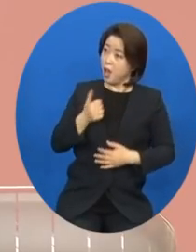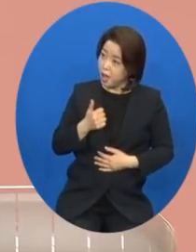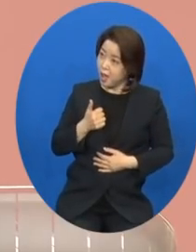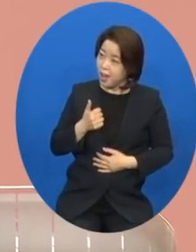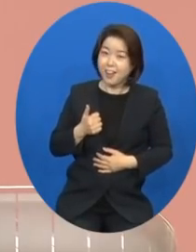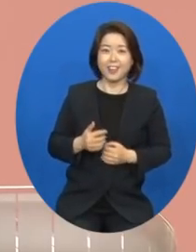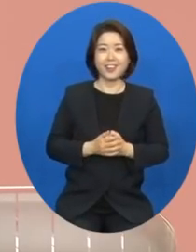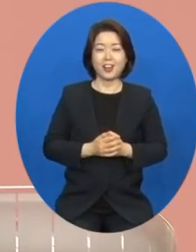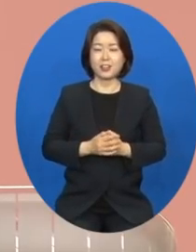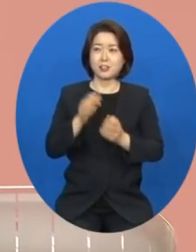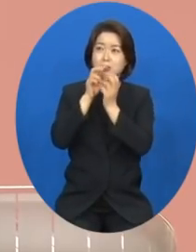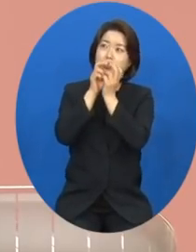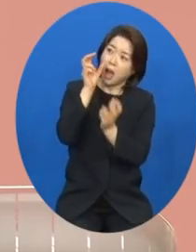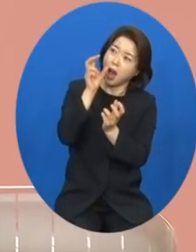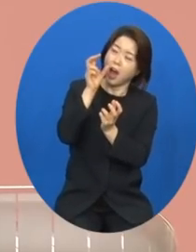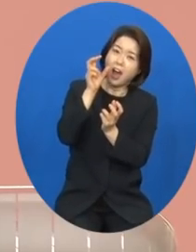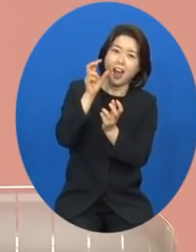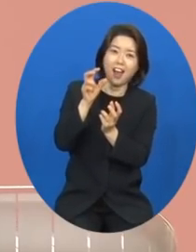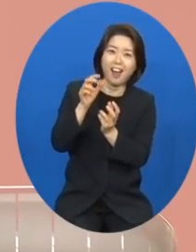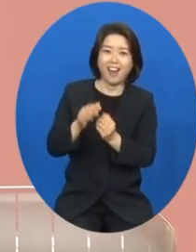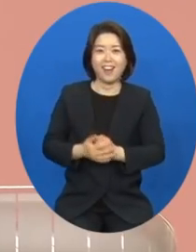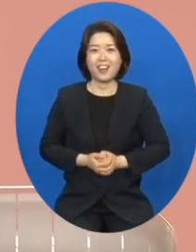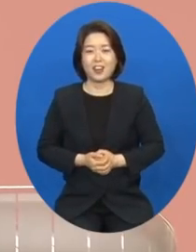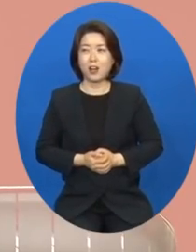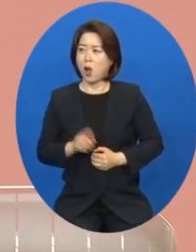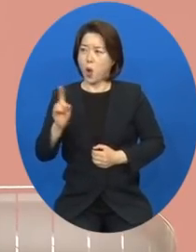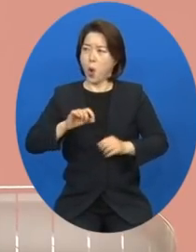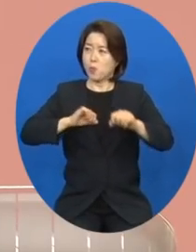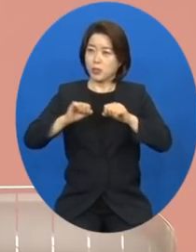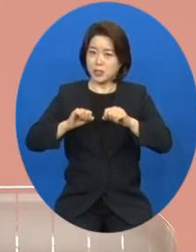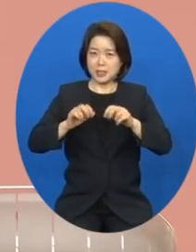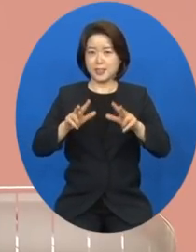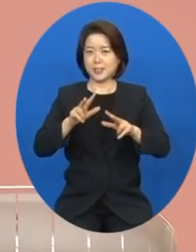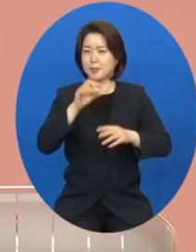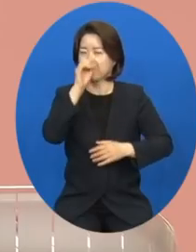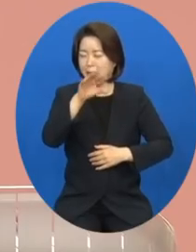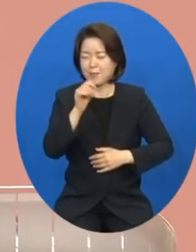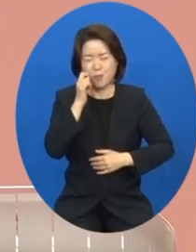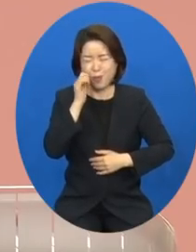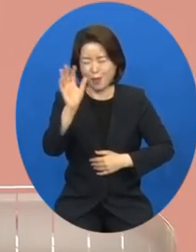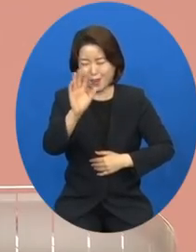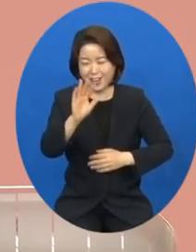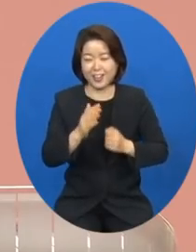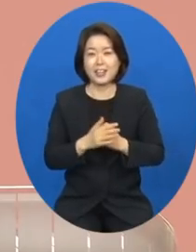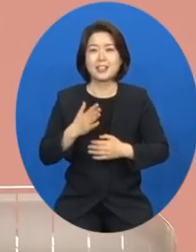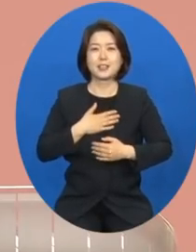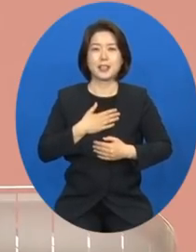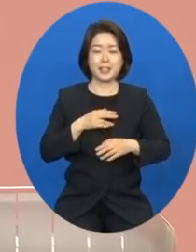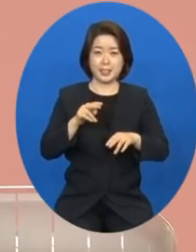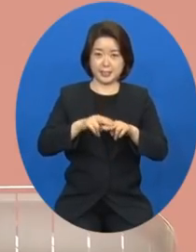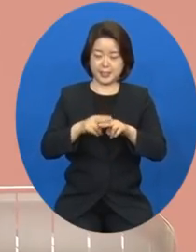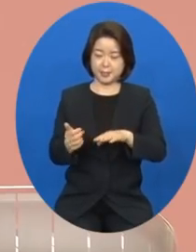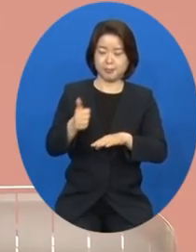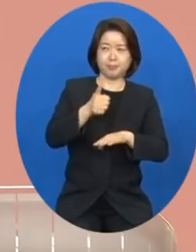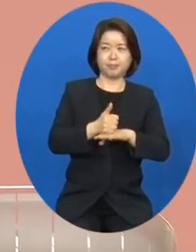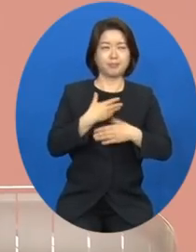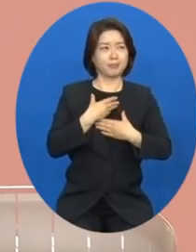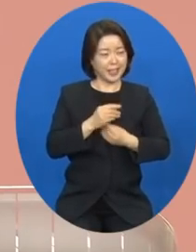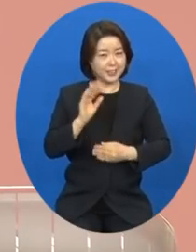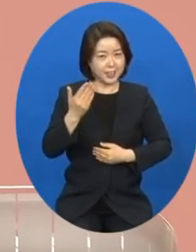b2b 떨어지고 아 그게 무슨 지지 않는 저는 지금 말씀드릴 수가 없고 제 자리가 좀 더 안정된 이후에